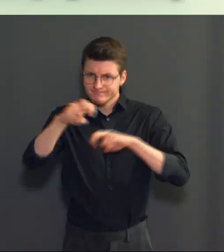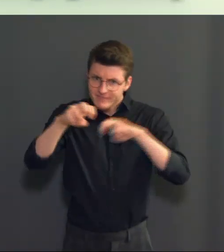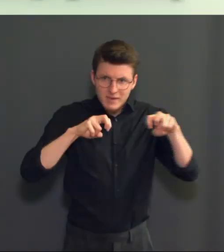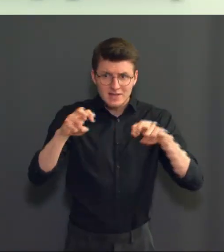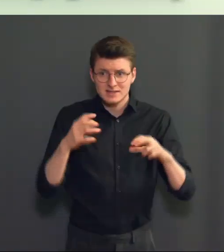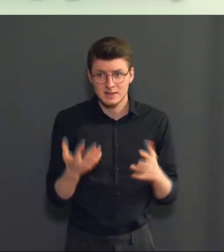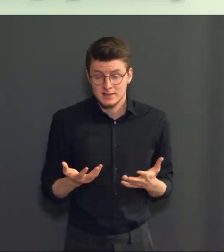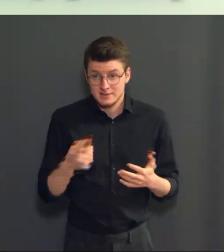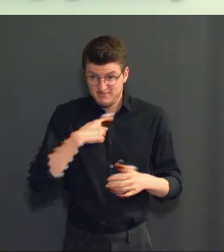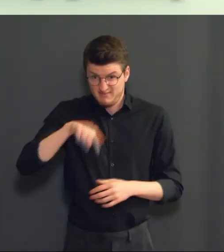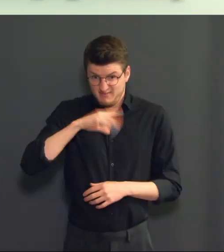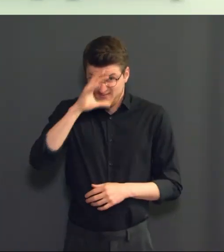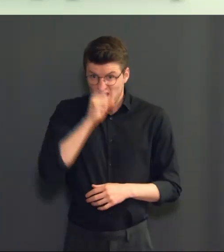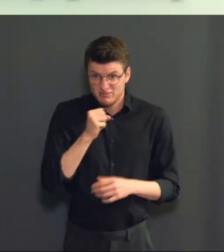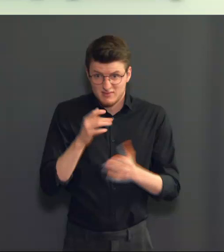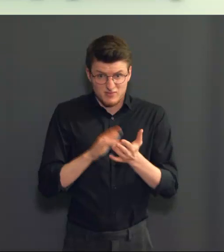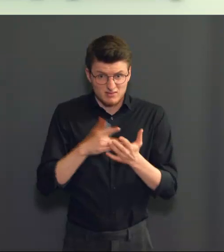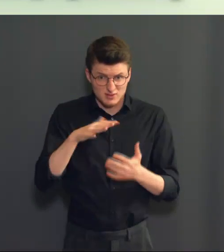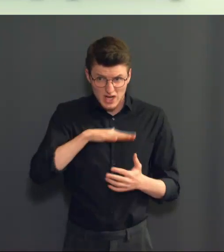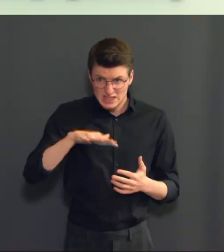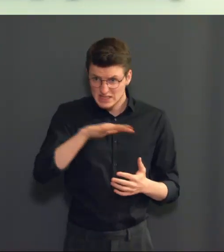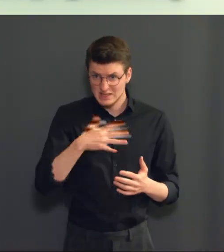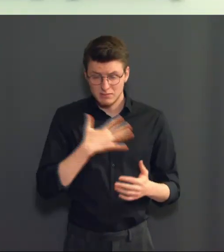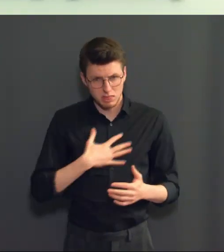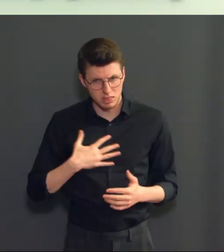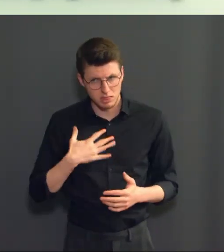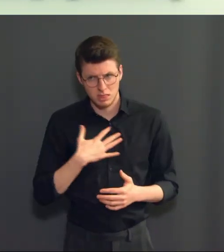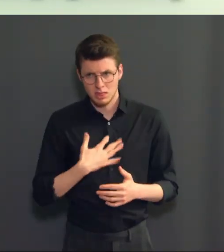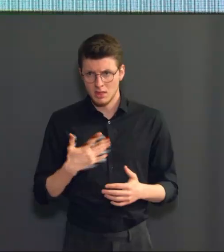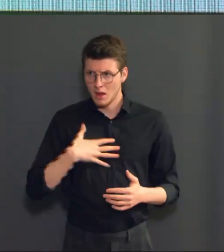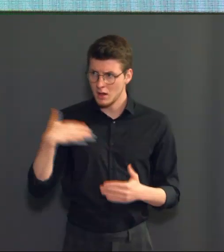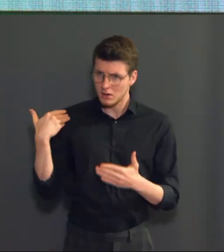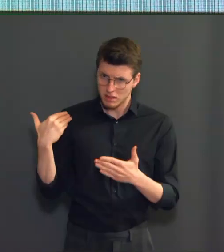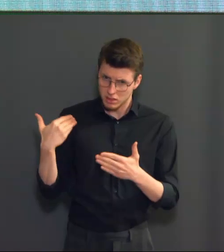begrijpelijk, omdat we deze vervelende situatie reeds heel lang moeten volhouden.